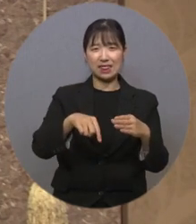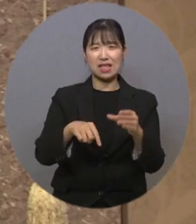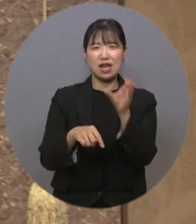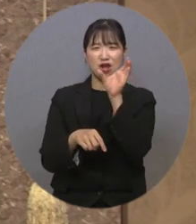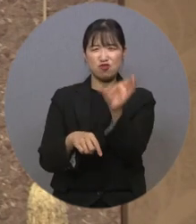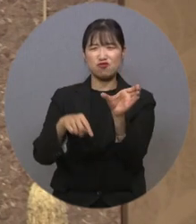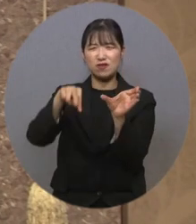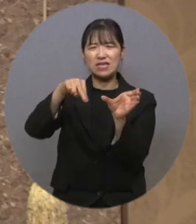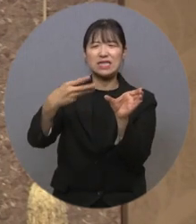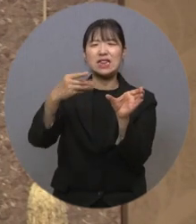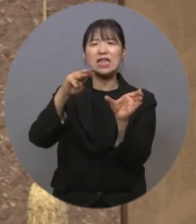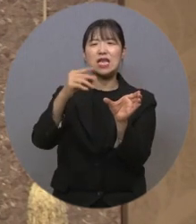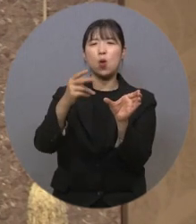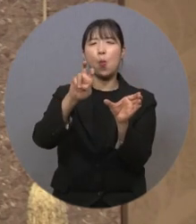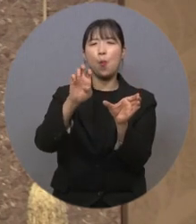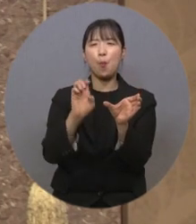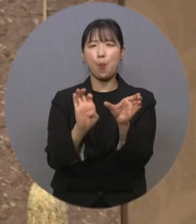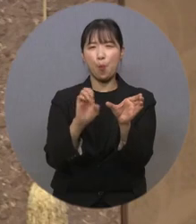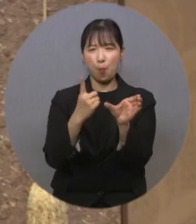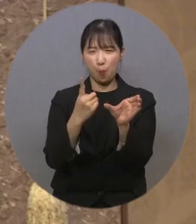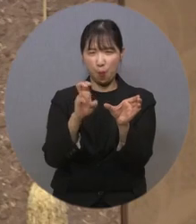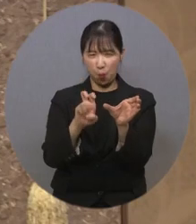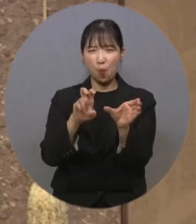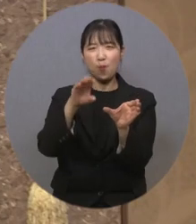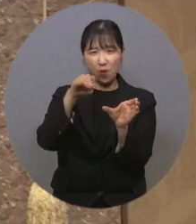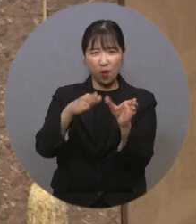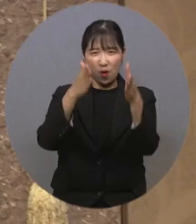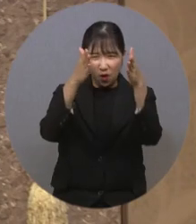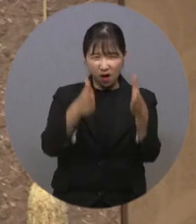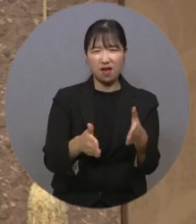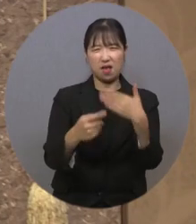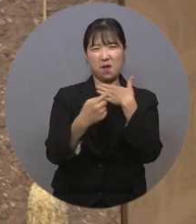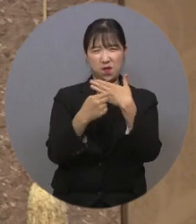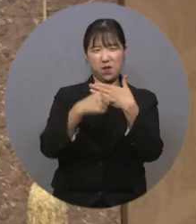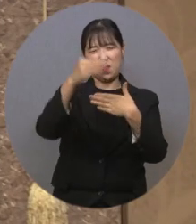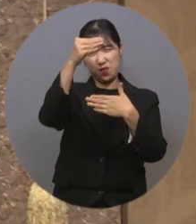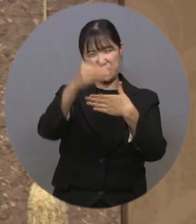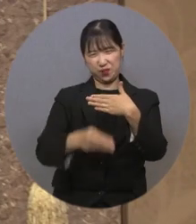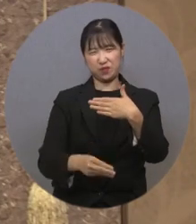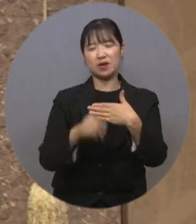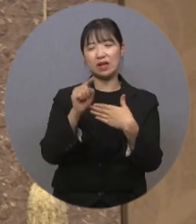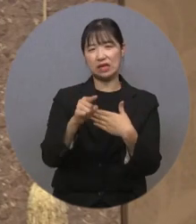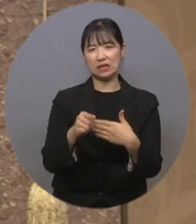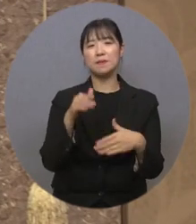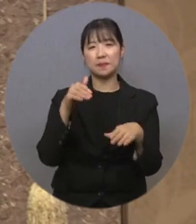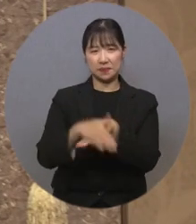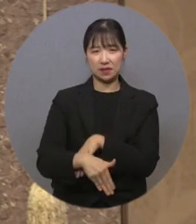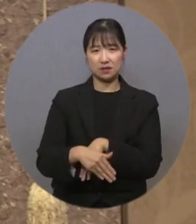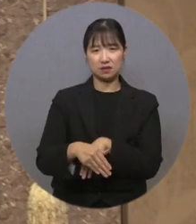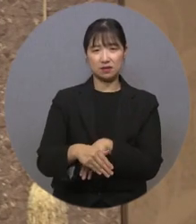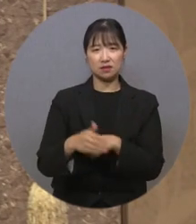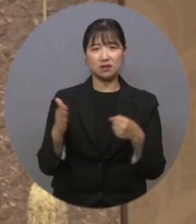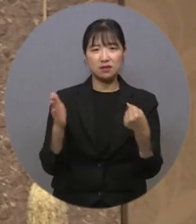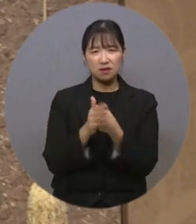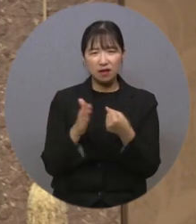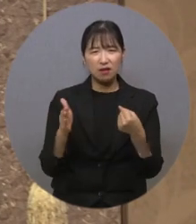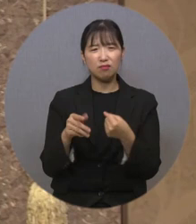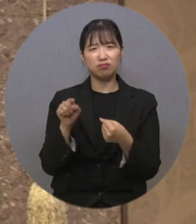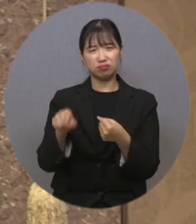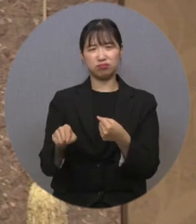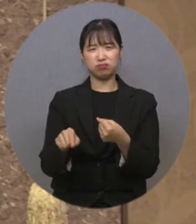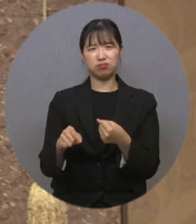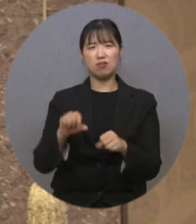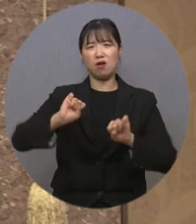안에다가 두꺼운 스티로폼을 넣고 위장재를 마감한 그런 건물을 이야기하는데, 불붙기가 쉬운